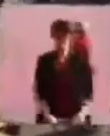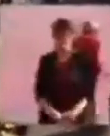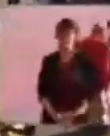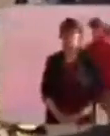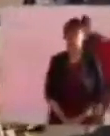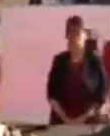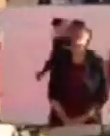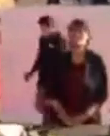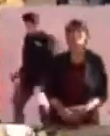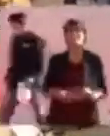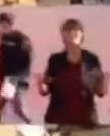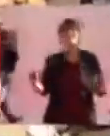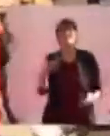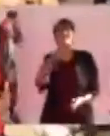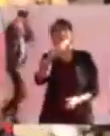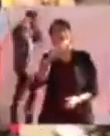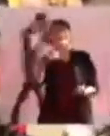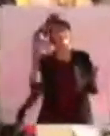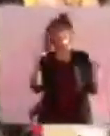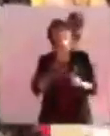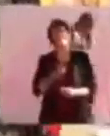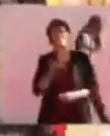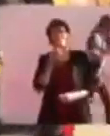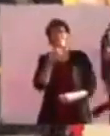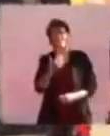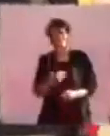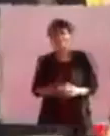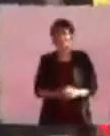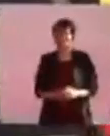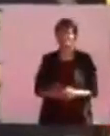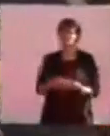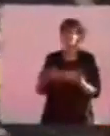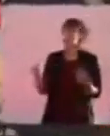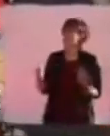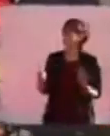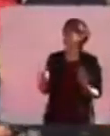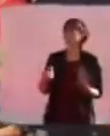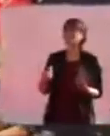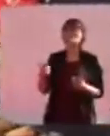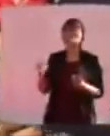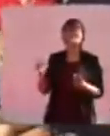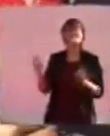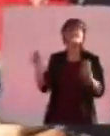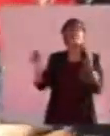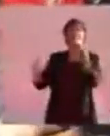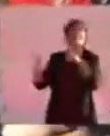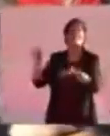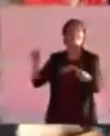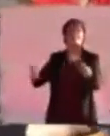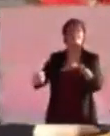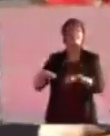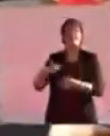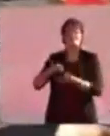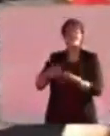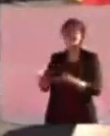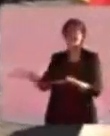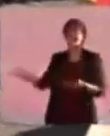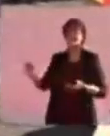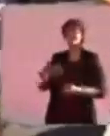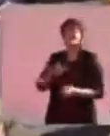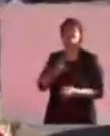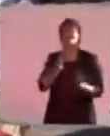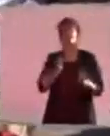grazie davvero intanto ci raggiungono sul palco il giornalista riccardo iacona il